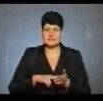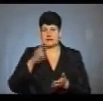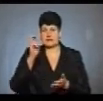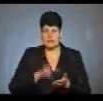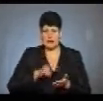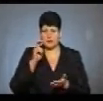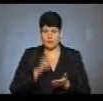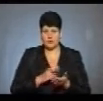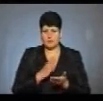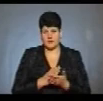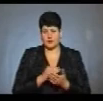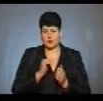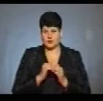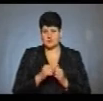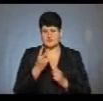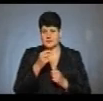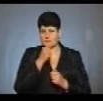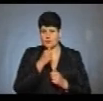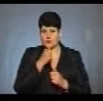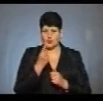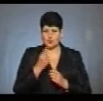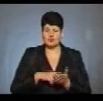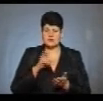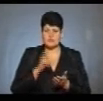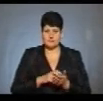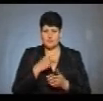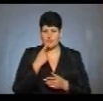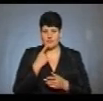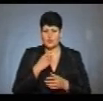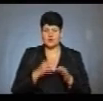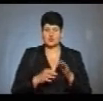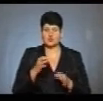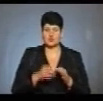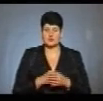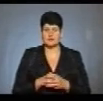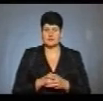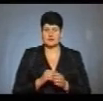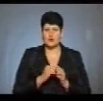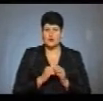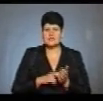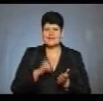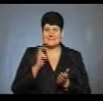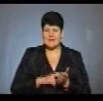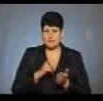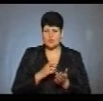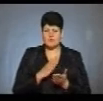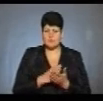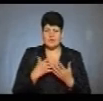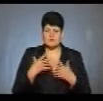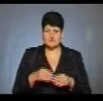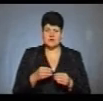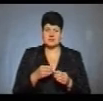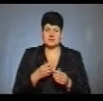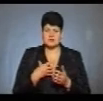має 2 спроби по 1 стрибку, каже суддя змагань Ніна Струкова. Кожен стрибок має вже свою